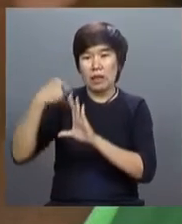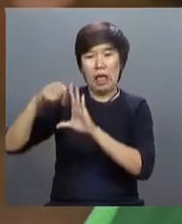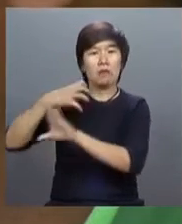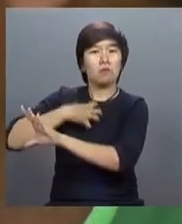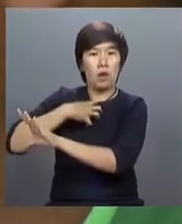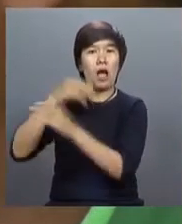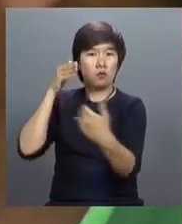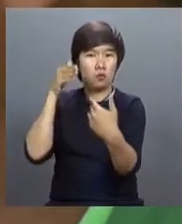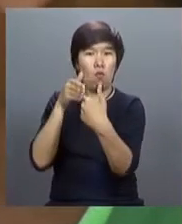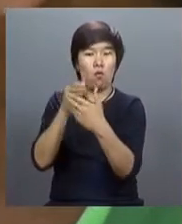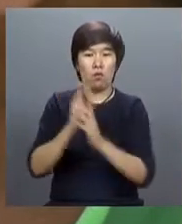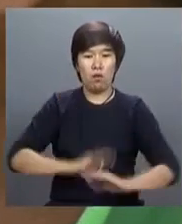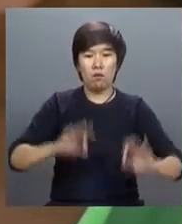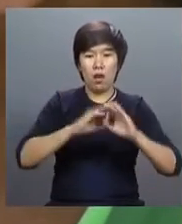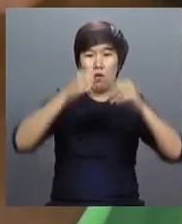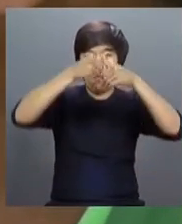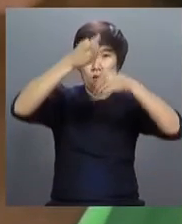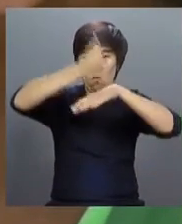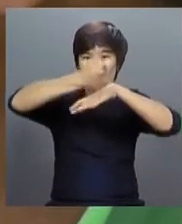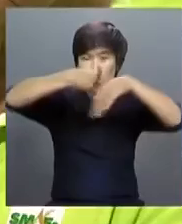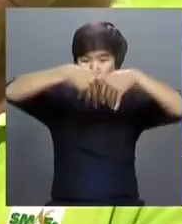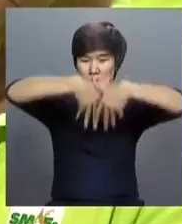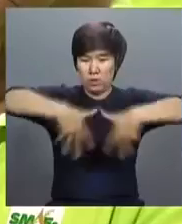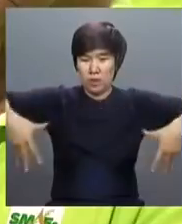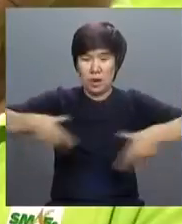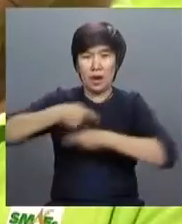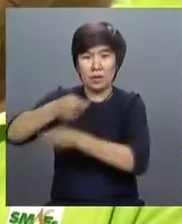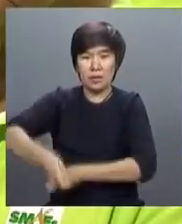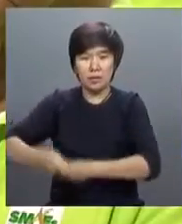ซึ่งจะกระตุ้นให้เกิดการปรับโครงสร้างภาคการเกษตรของไทยครับ